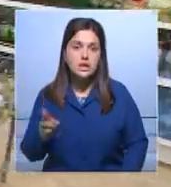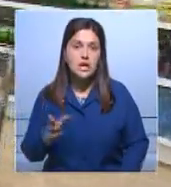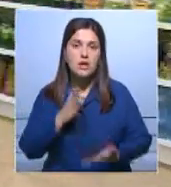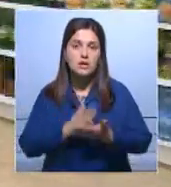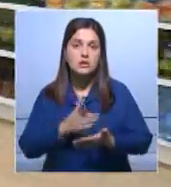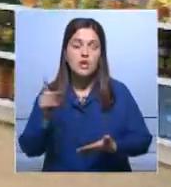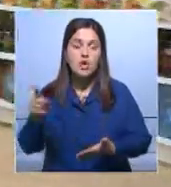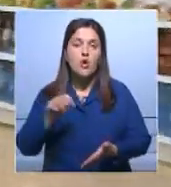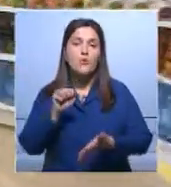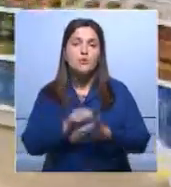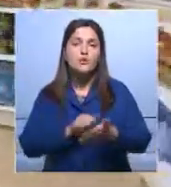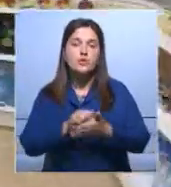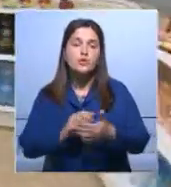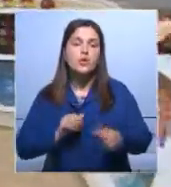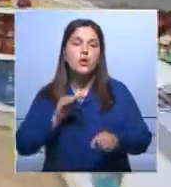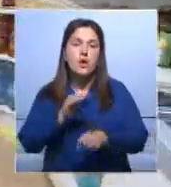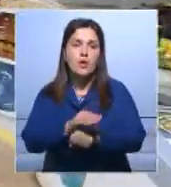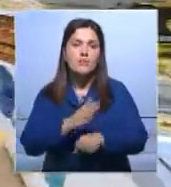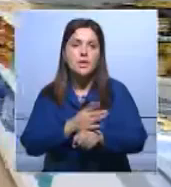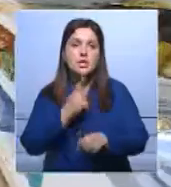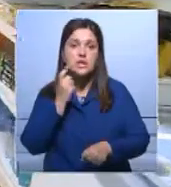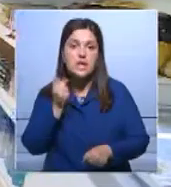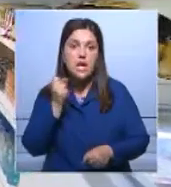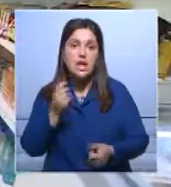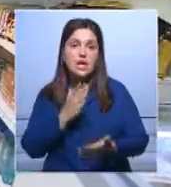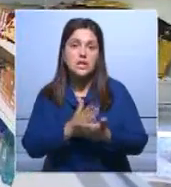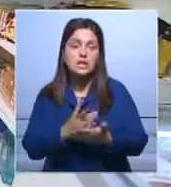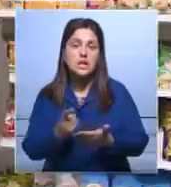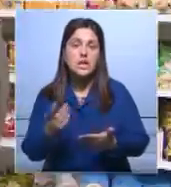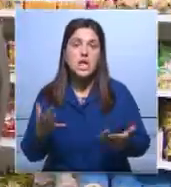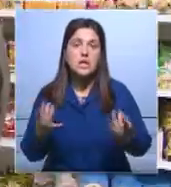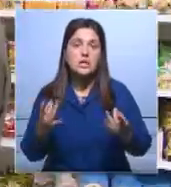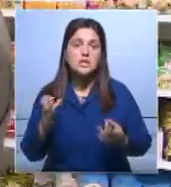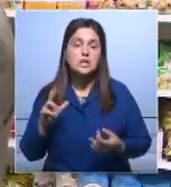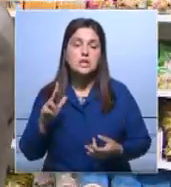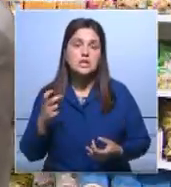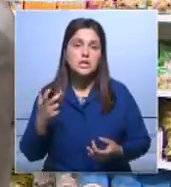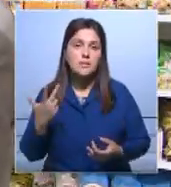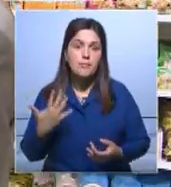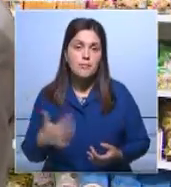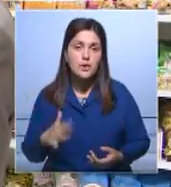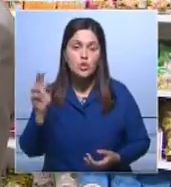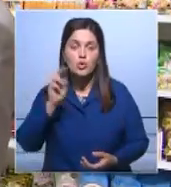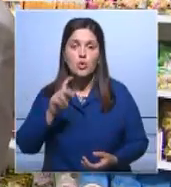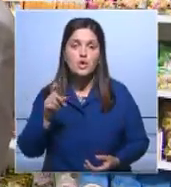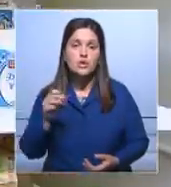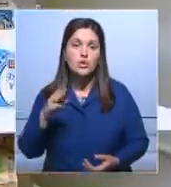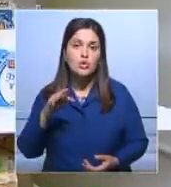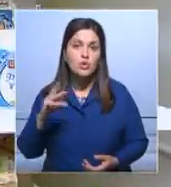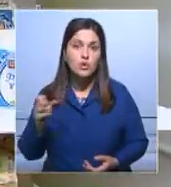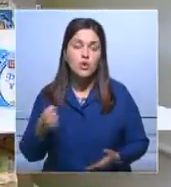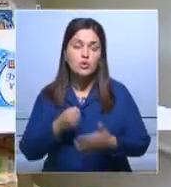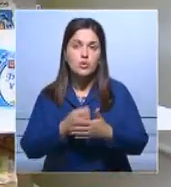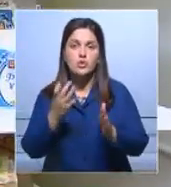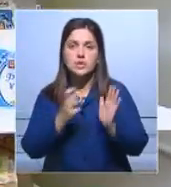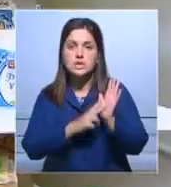ЦАСК обосновывает повышение удорожанием стоимости сахара-сырца с $350 за тонну